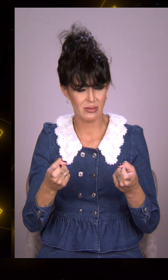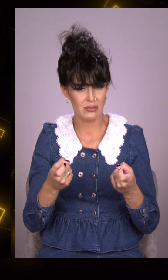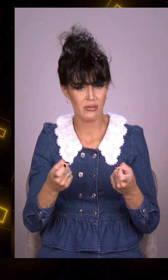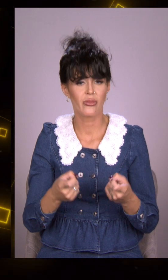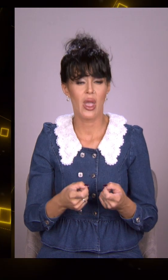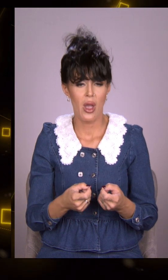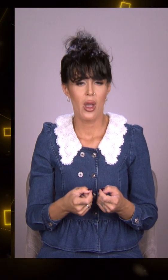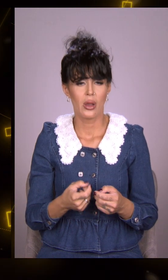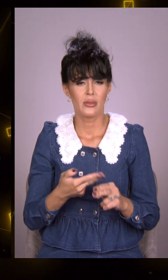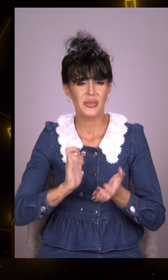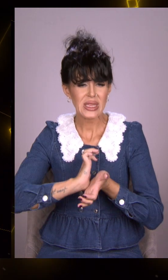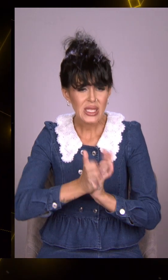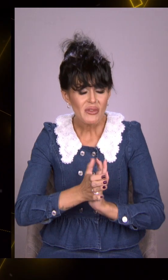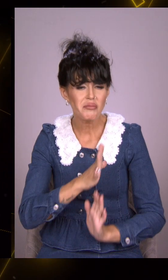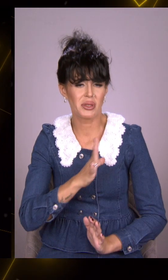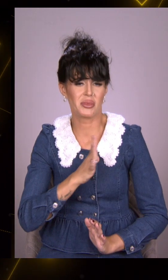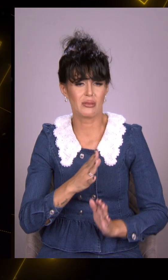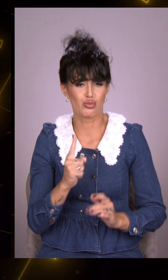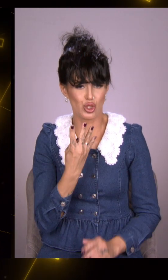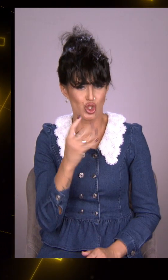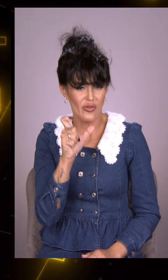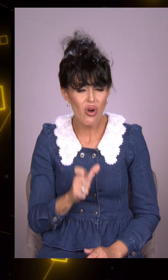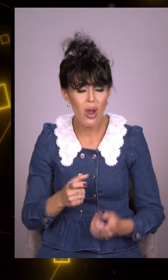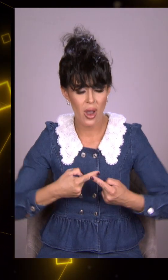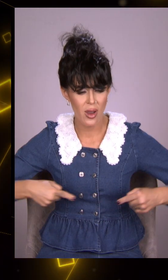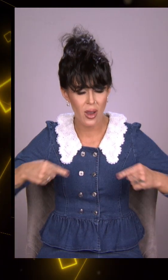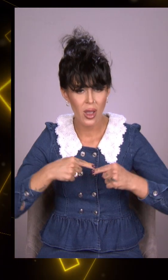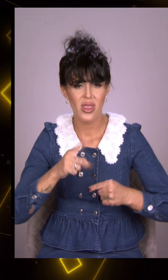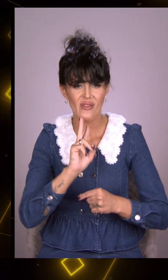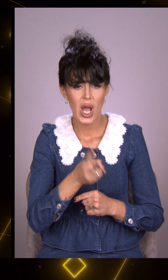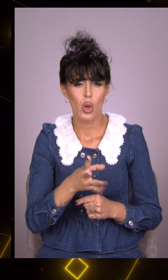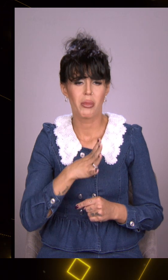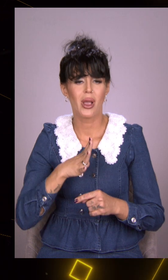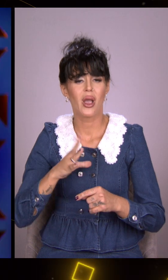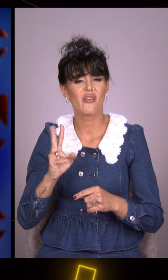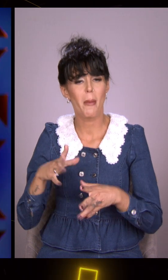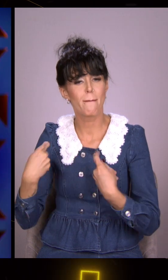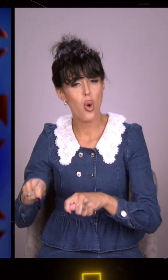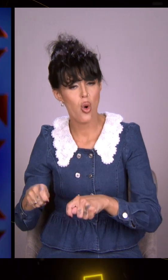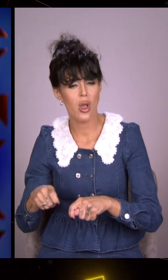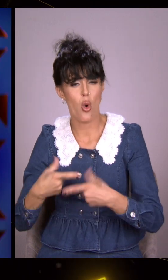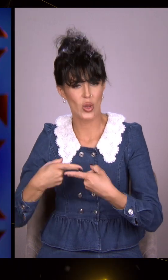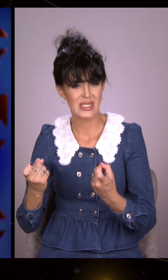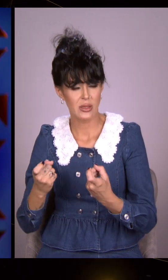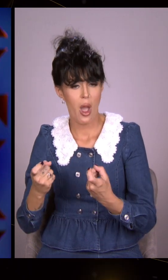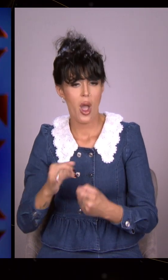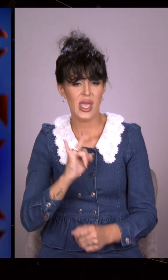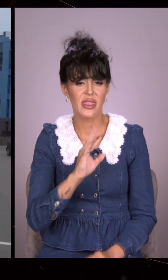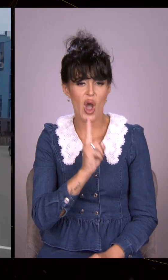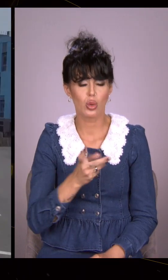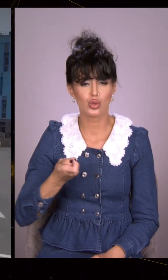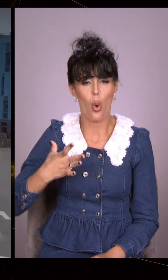чоловіка, тісновато. І вона два роки вони продали цю квартиру, гостінку, і два роки